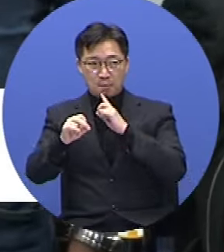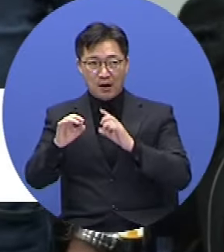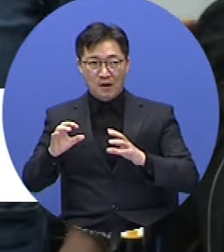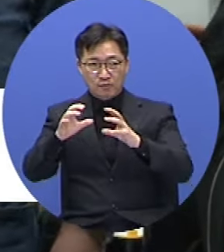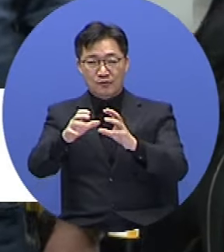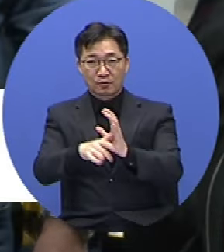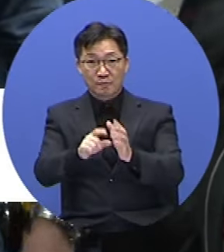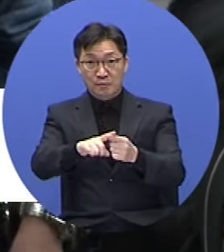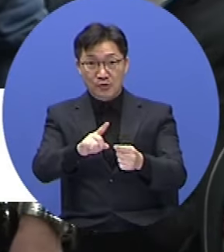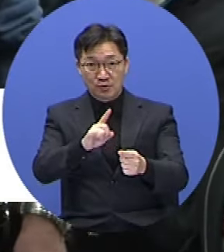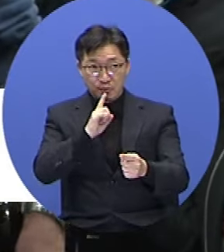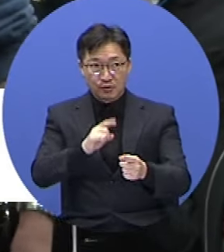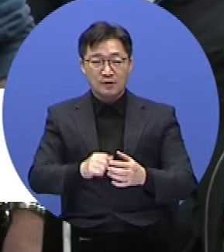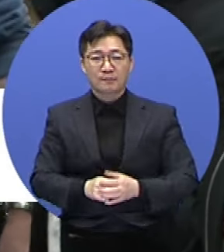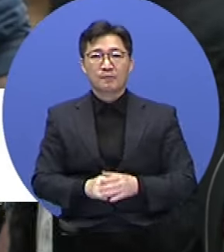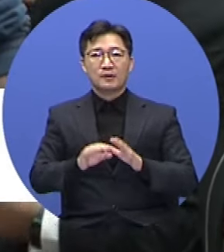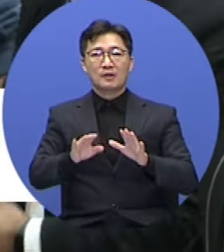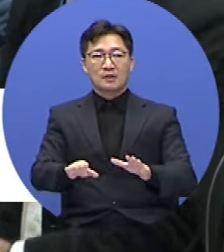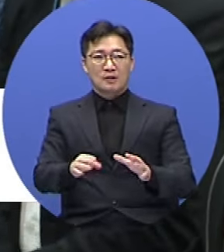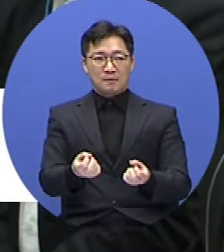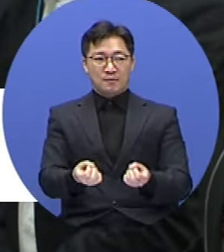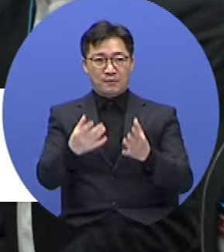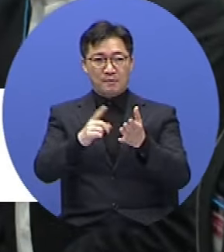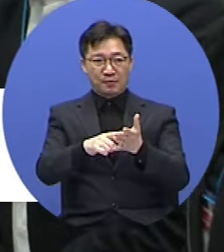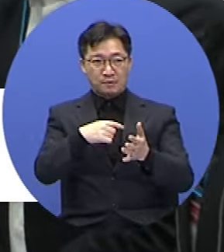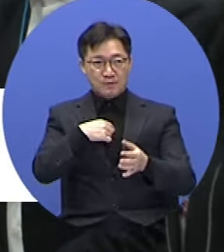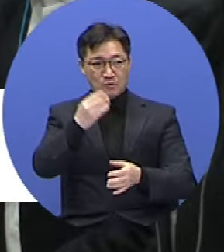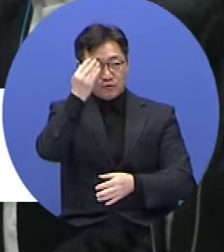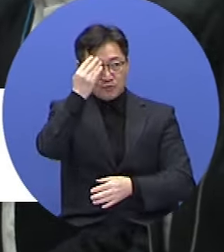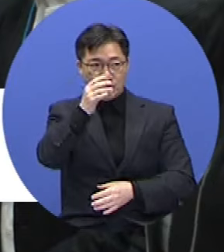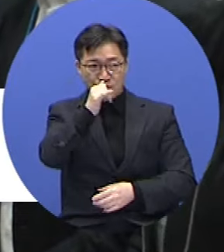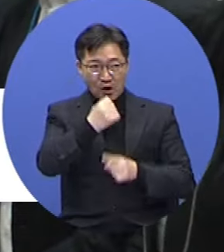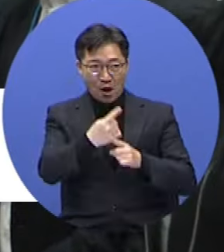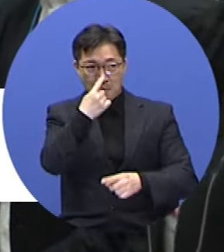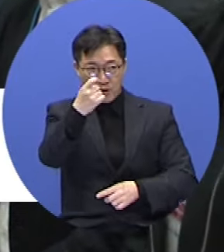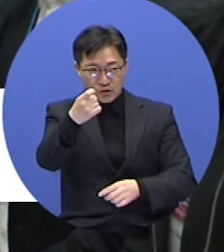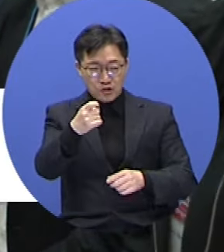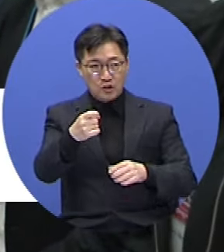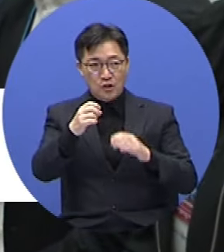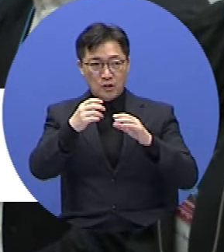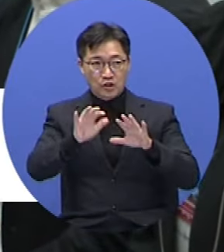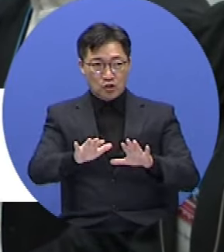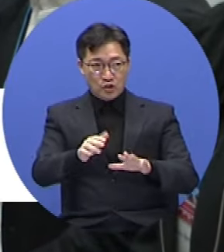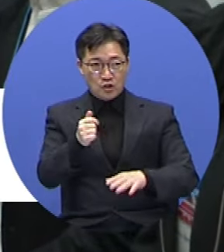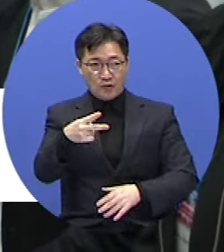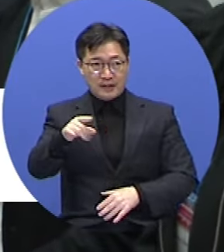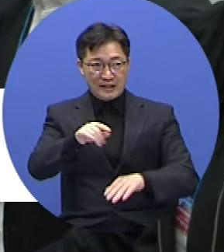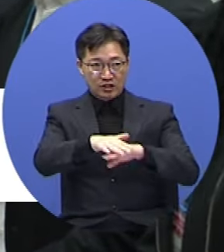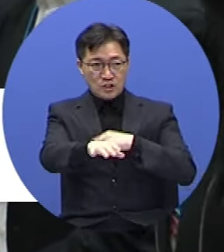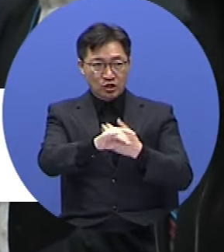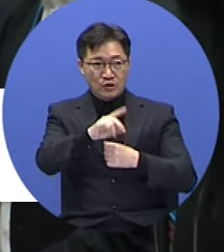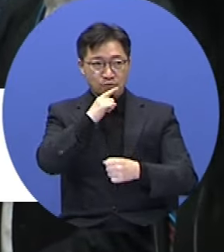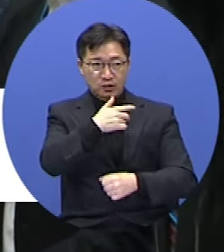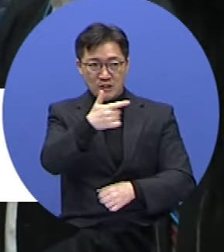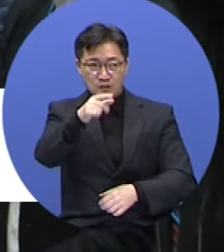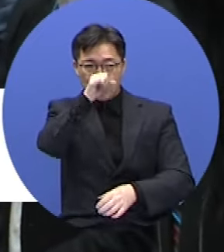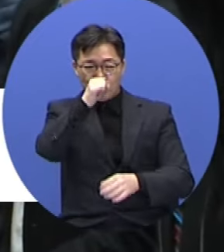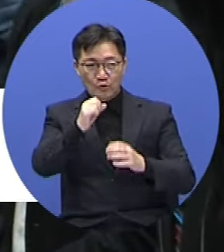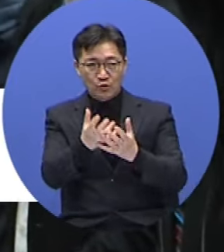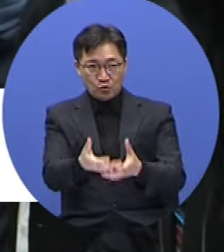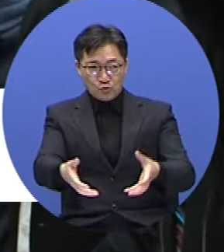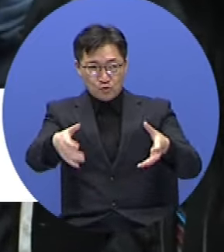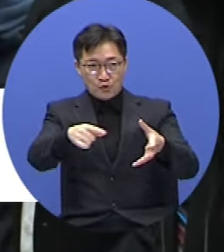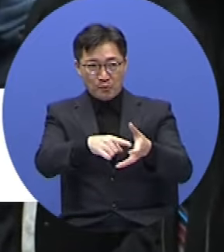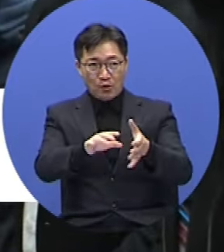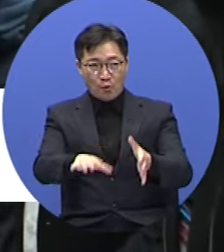in big stainless steels or with fancy modern equipment, but in old traditional methodology, which is in